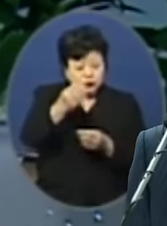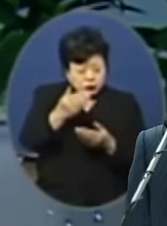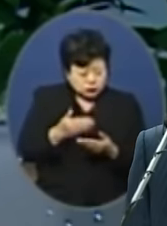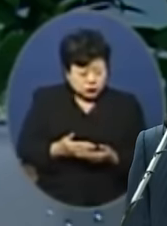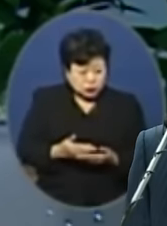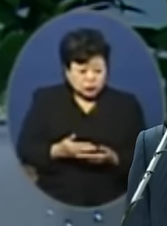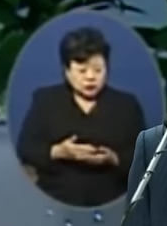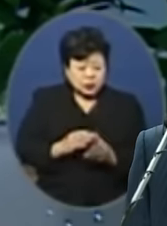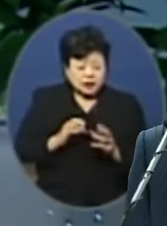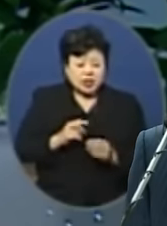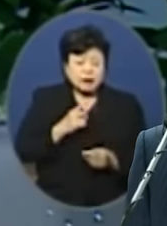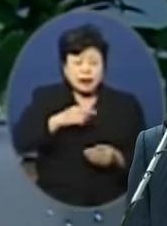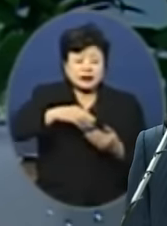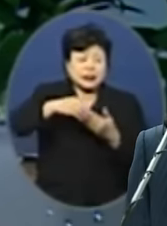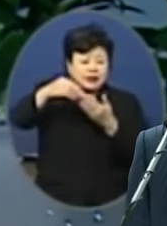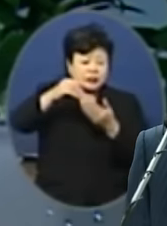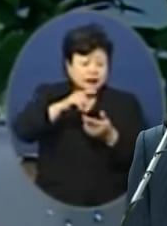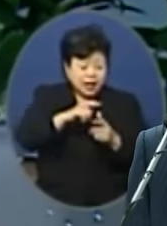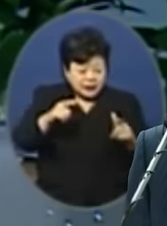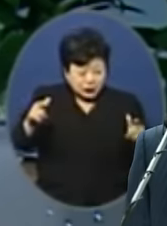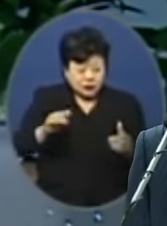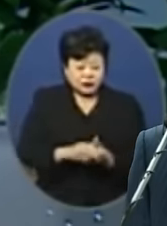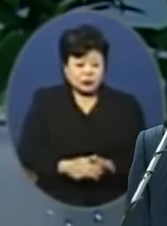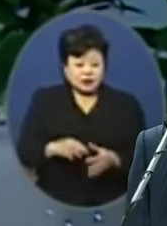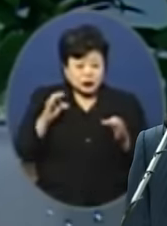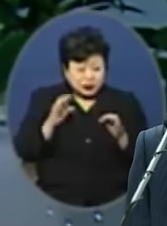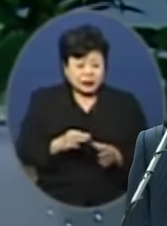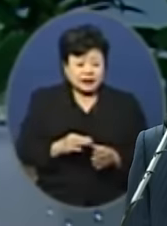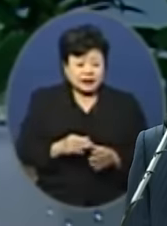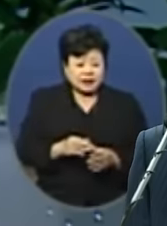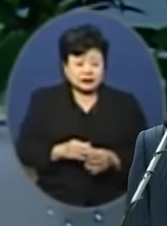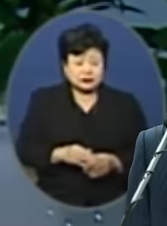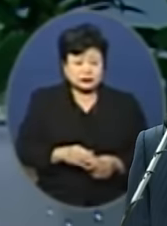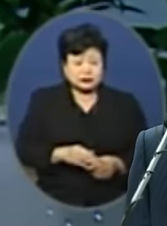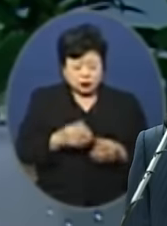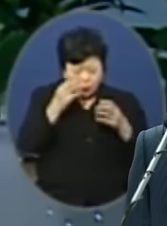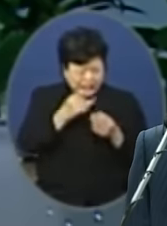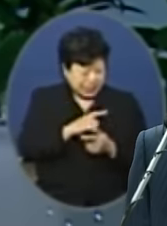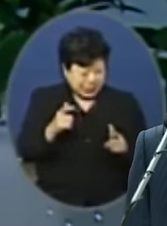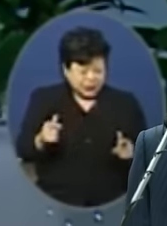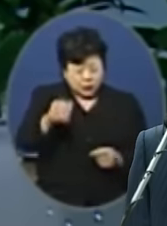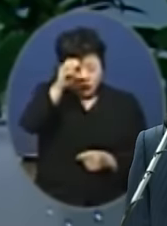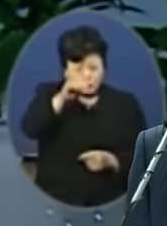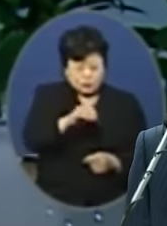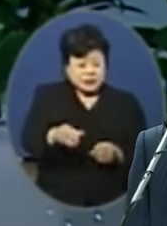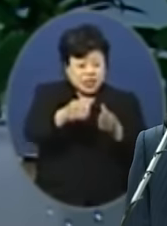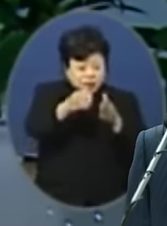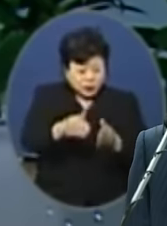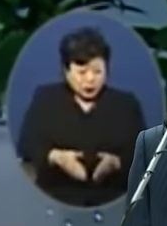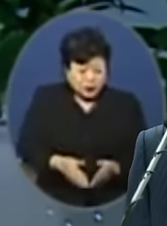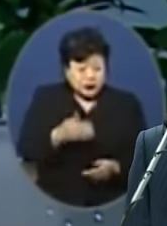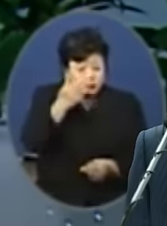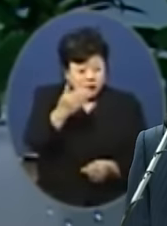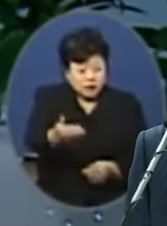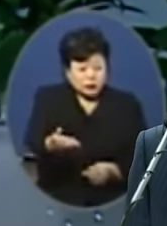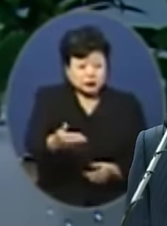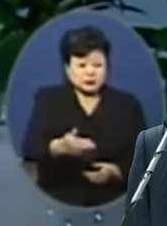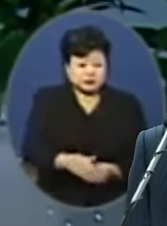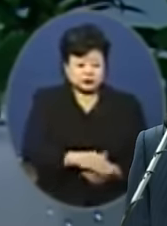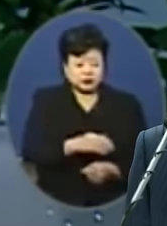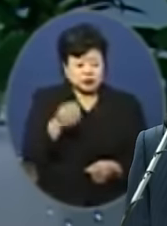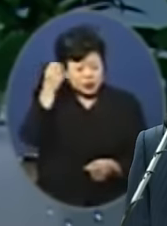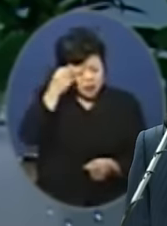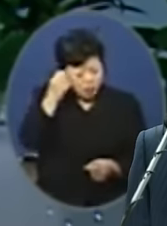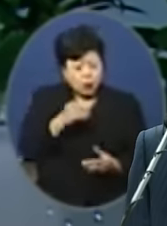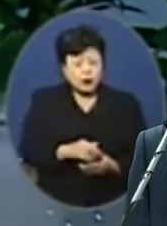구원하셔서 천국만 데려가는 그런 간단한 고난이 아닙니다. 십자가를 통해서 여러분 우리